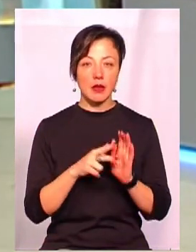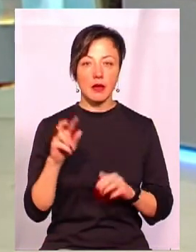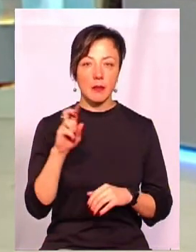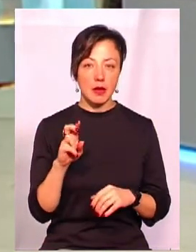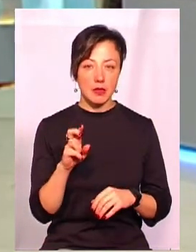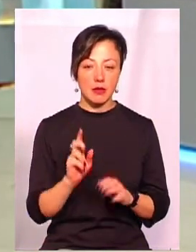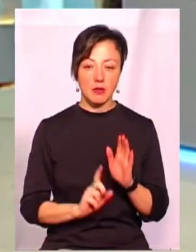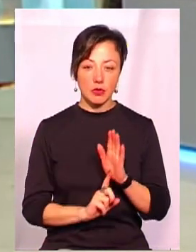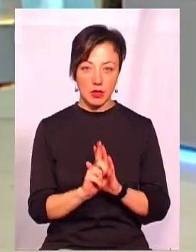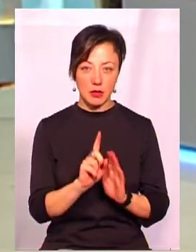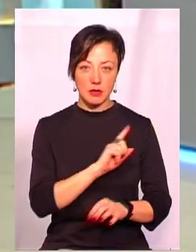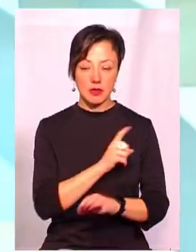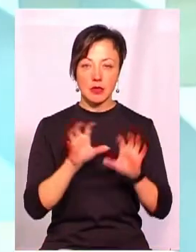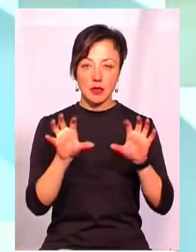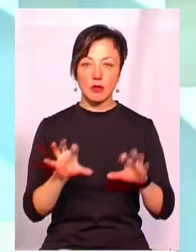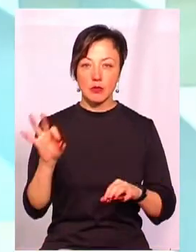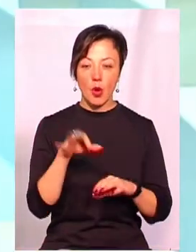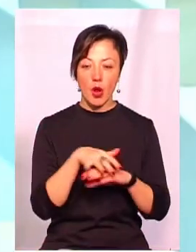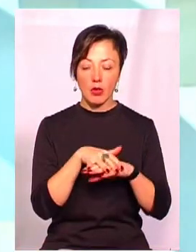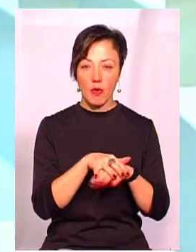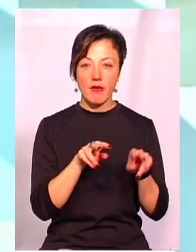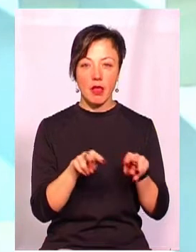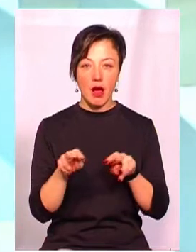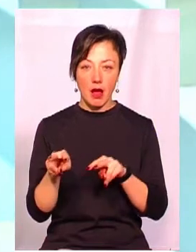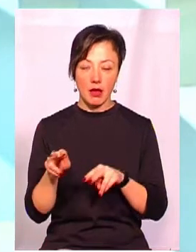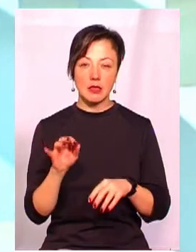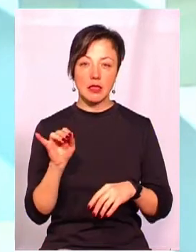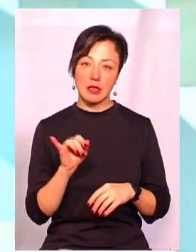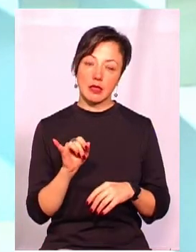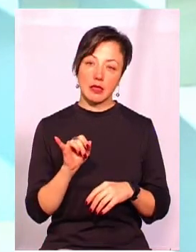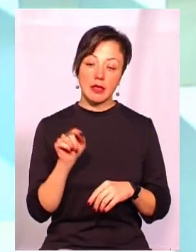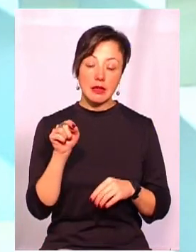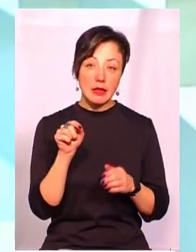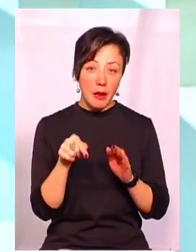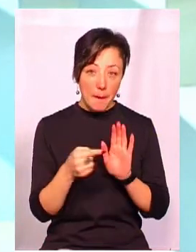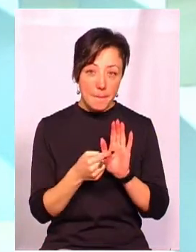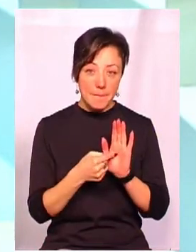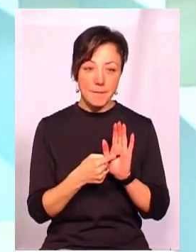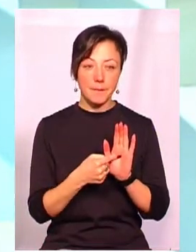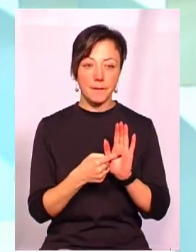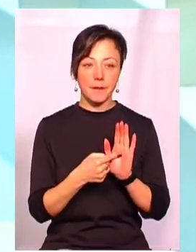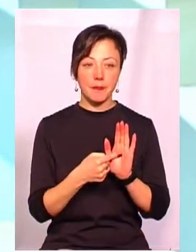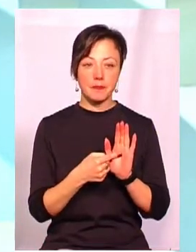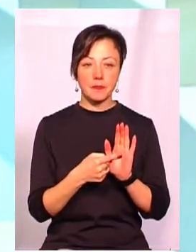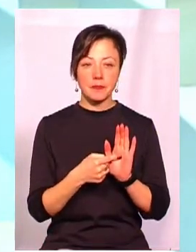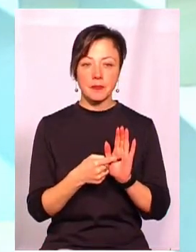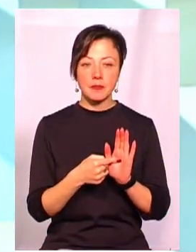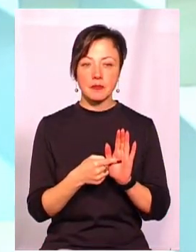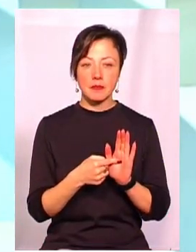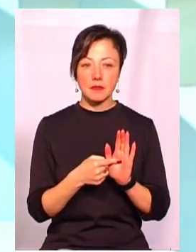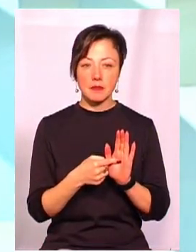березня, по-моєму, входить в силу закон про ринковий нагляд. І там повертають